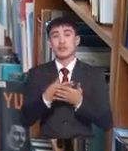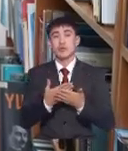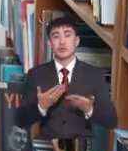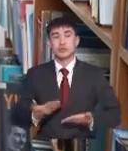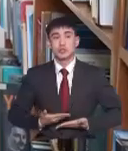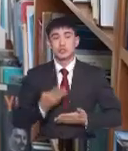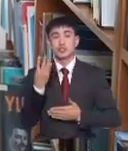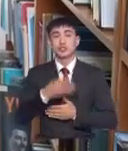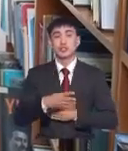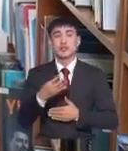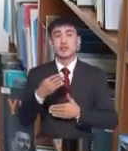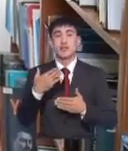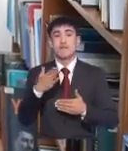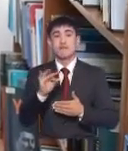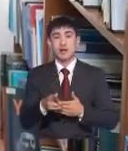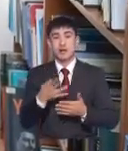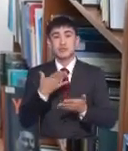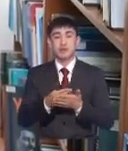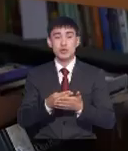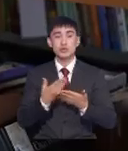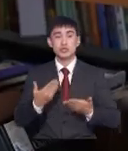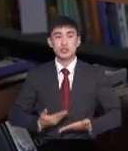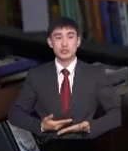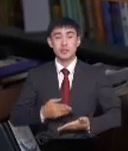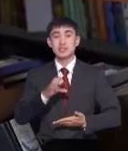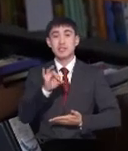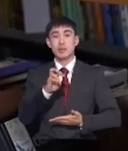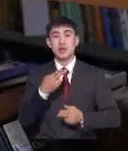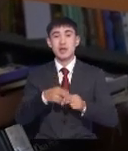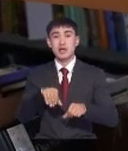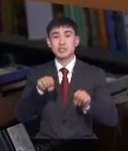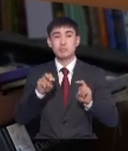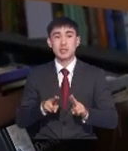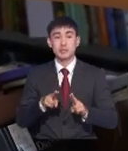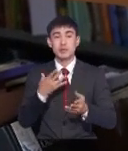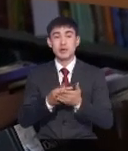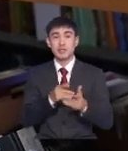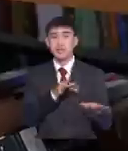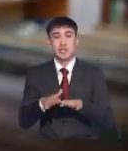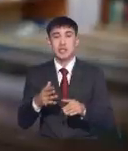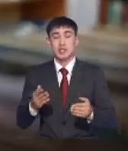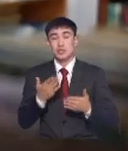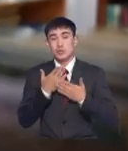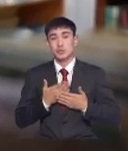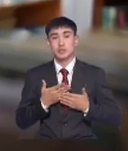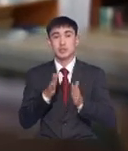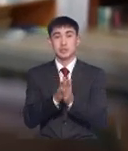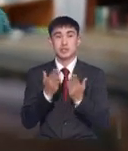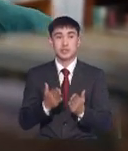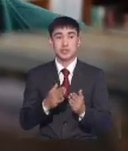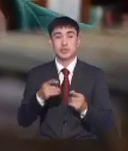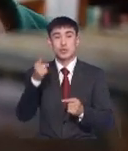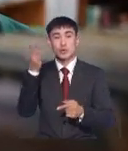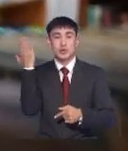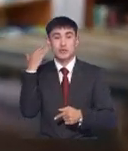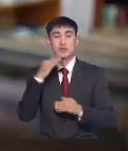сфере четверть века своей жизни по словам галии она стала экспертом в этом деле благодаря своей страсти к книгам зародившийся у неё в